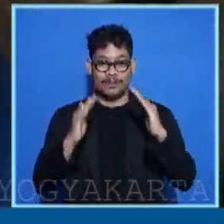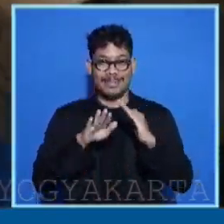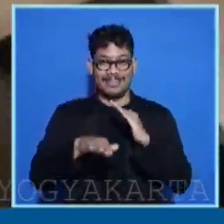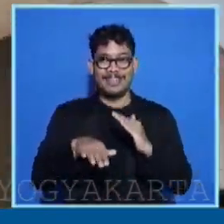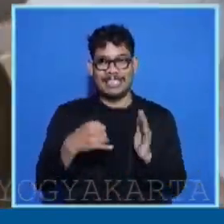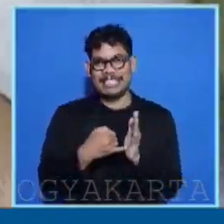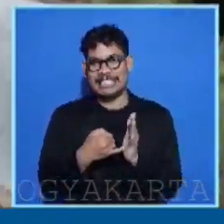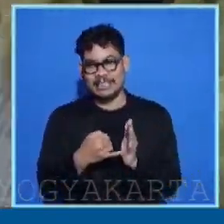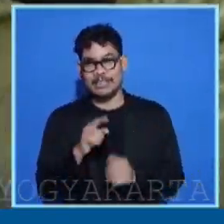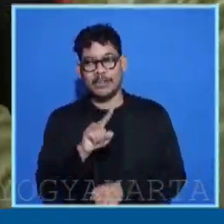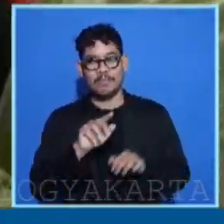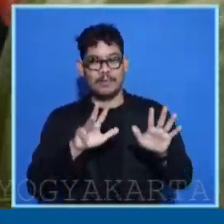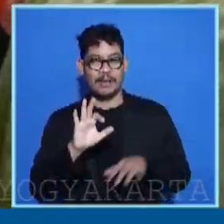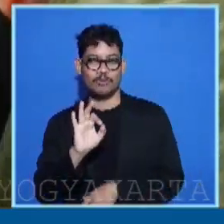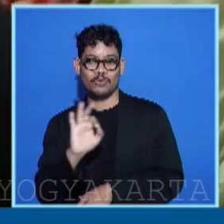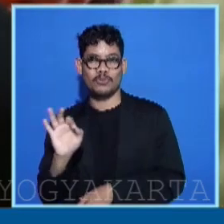ang